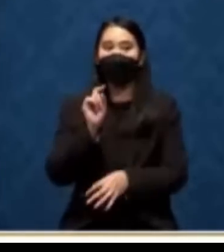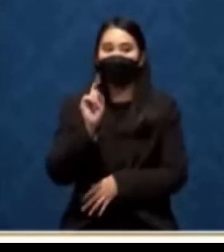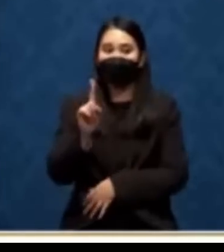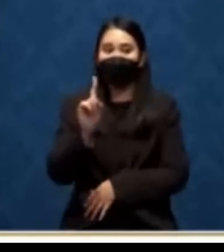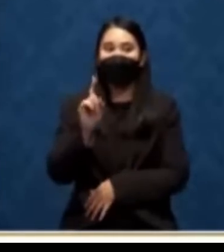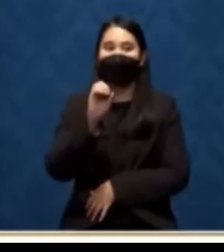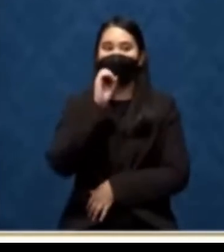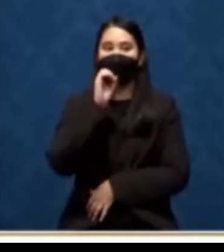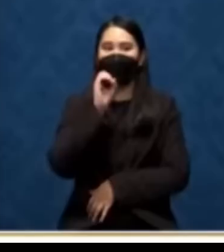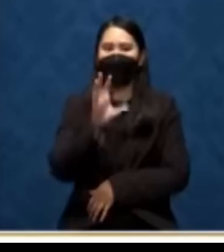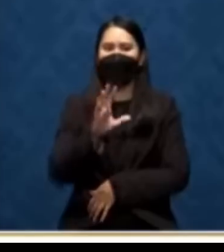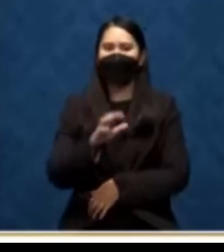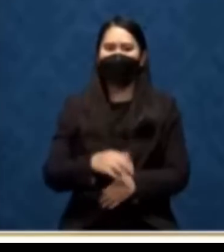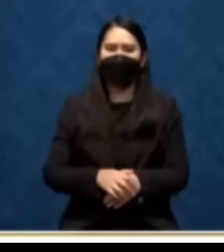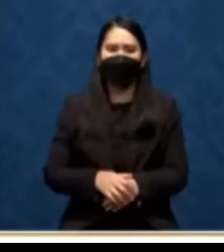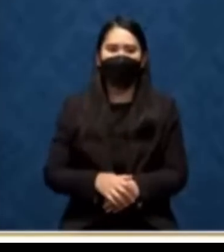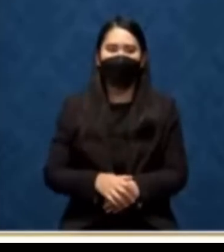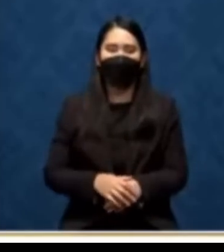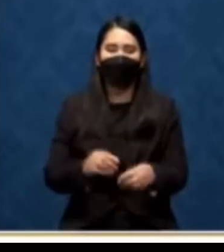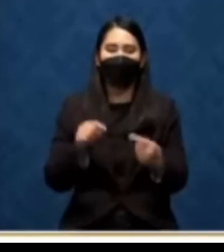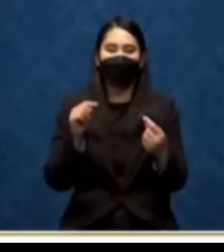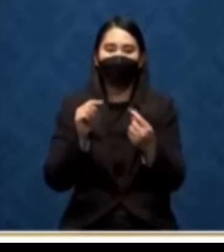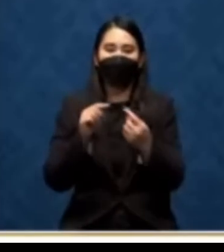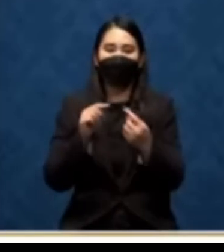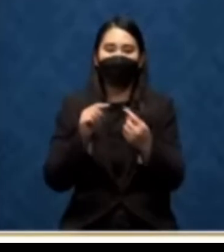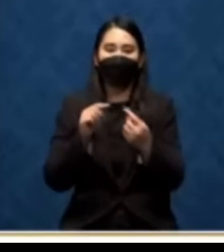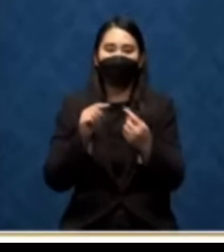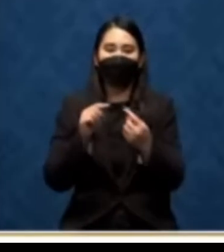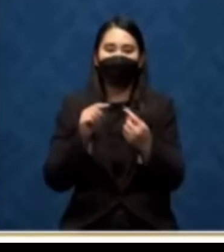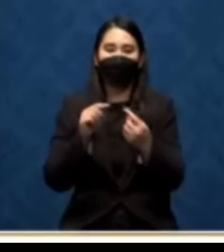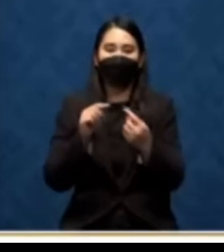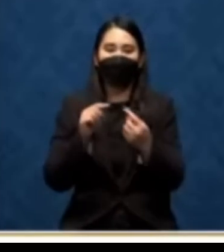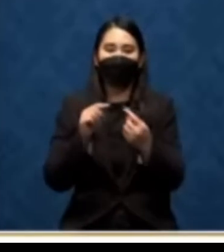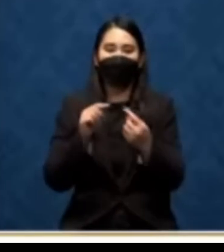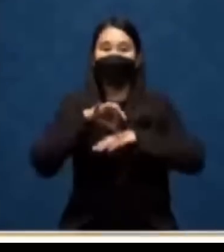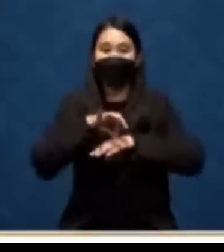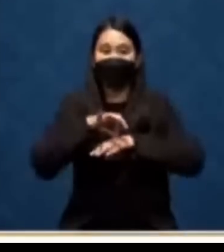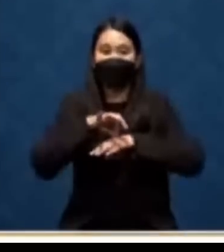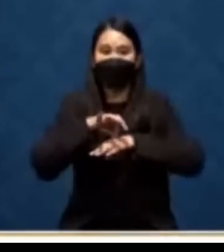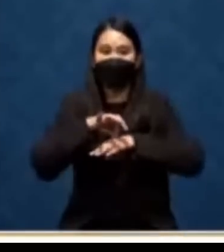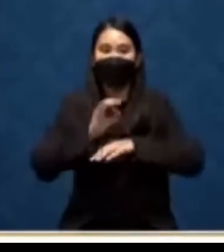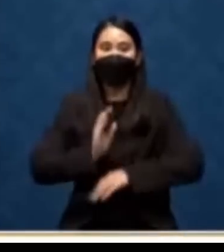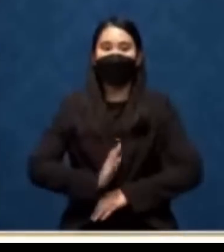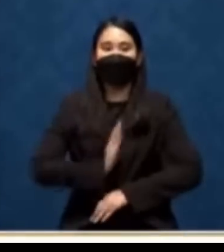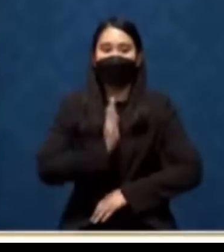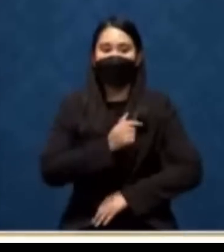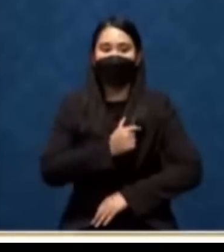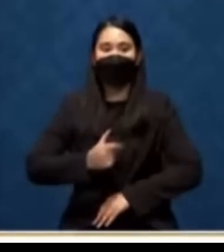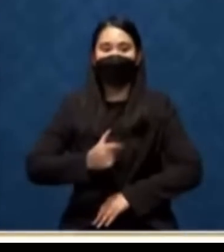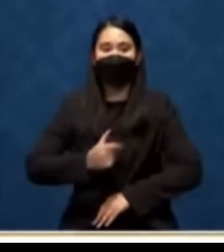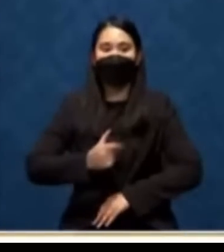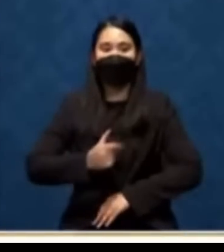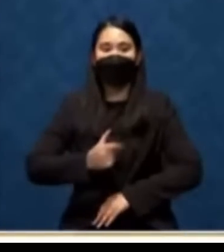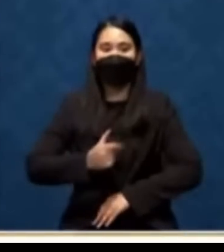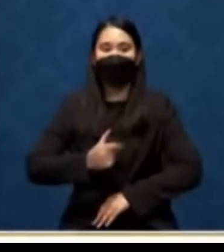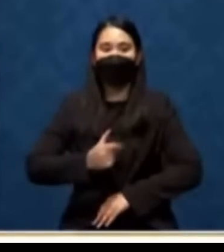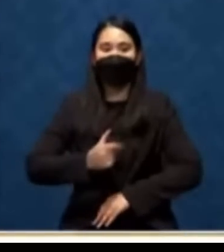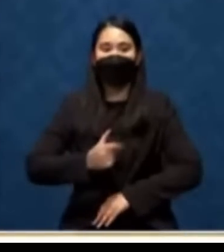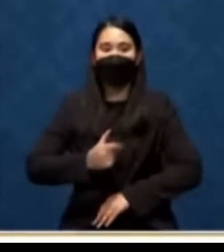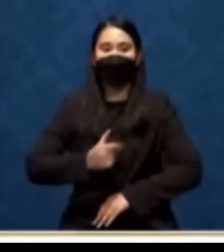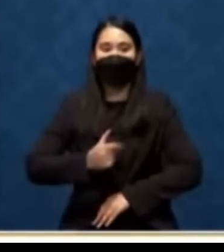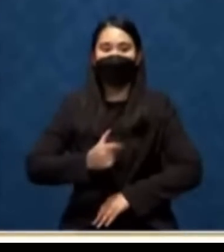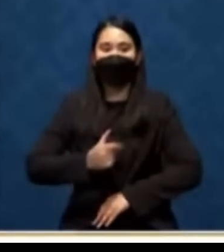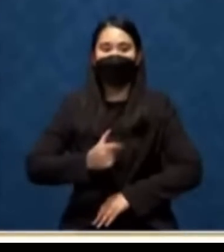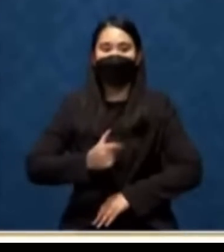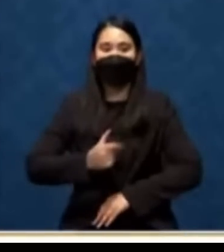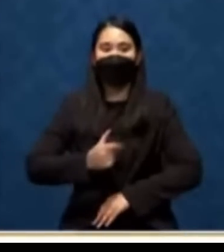ตัวเองได้รับการแต่งตั้งเป็นสมาชิกกิตติมศักดิ์ของราชวงศ์ไทยเอาใบประกาศนียบัตรมาโช